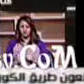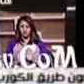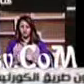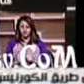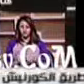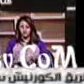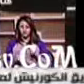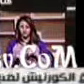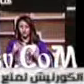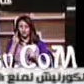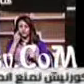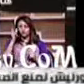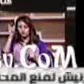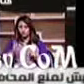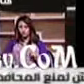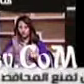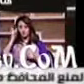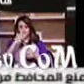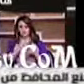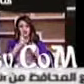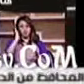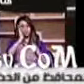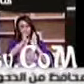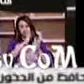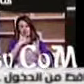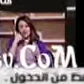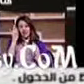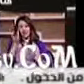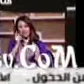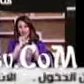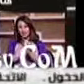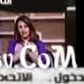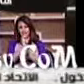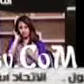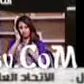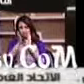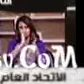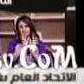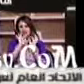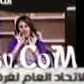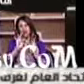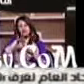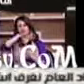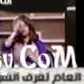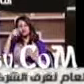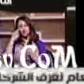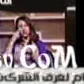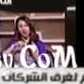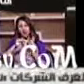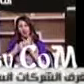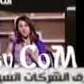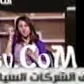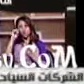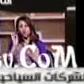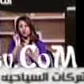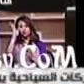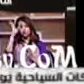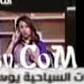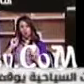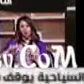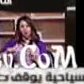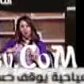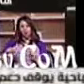جماعات او اشخاص اخترقوا الامن القومي المصري في مرحله احداث الثوره ويمكن يا دكتور عمرو انا من خلال متابعتي وتعمق في